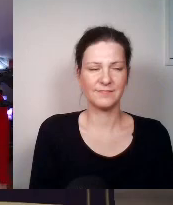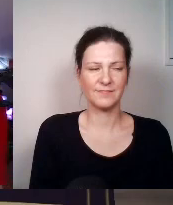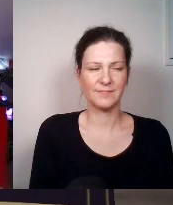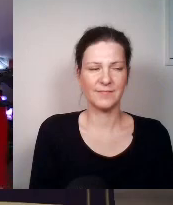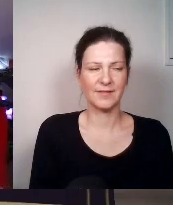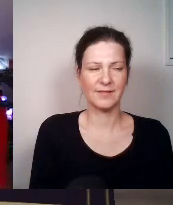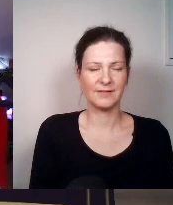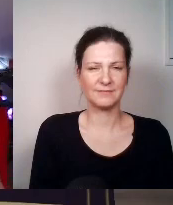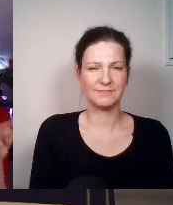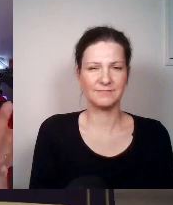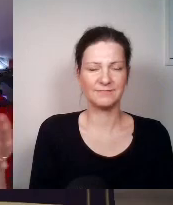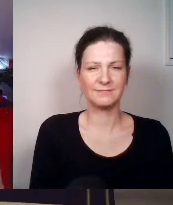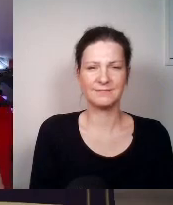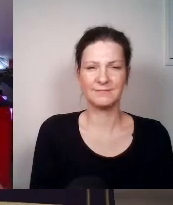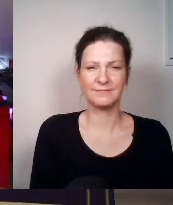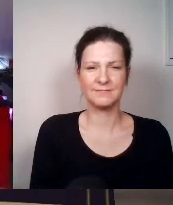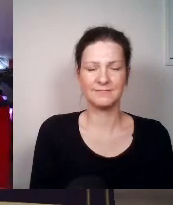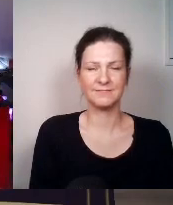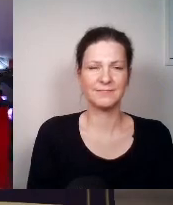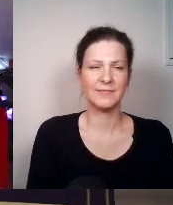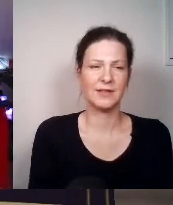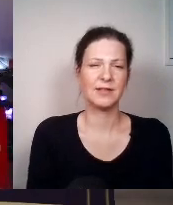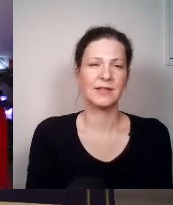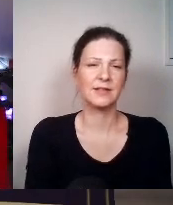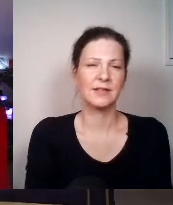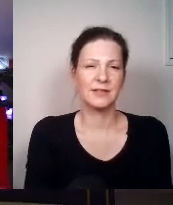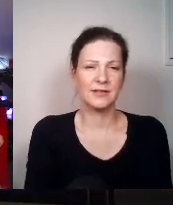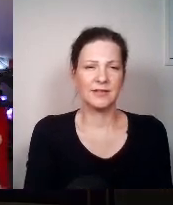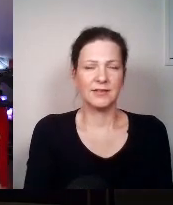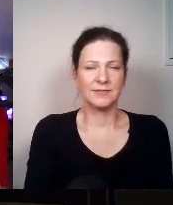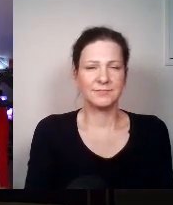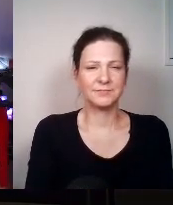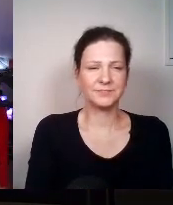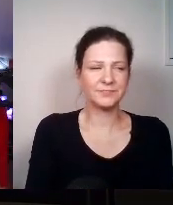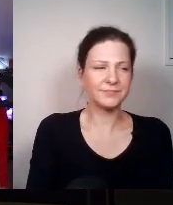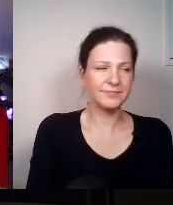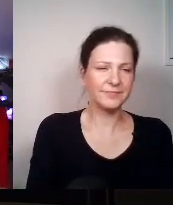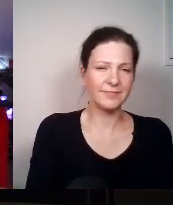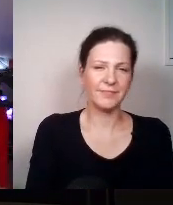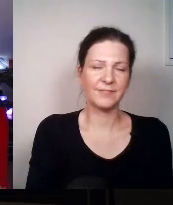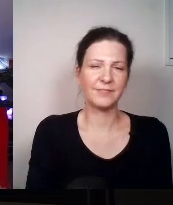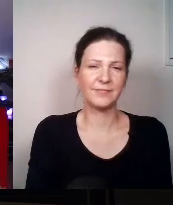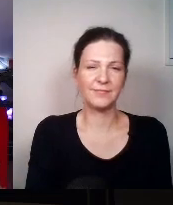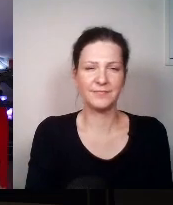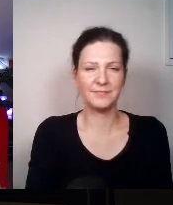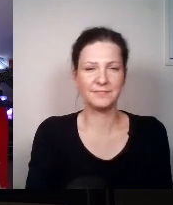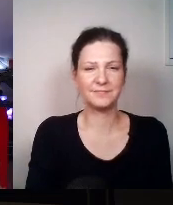Also nicht alles dasselbe, sondern sind verschiedene Blickwinkel auf das eine. Ich lese nochmal durch.